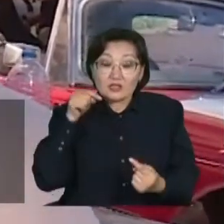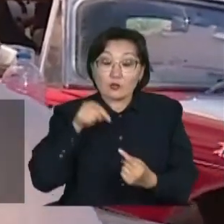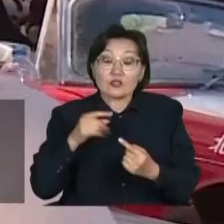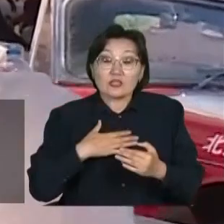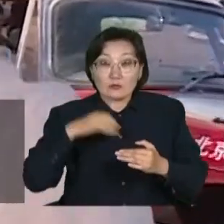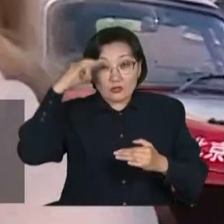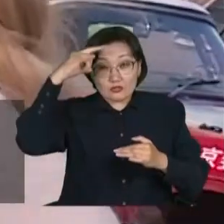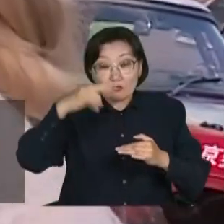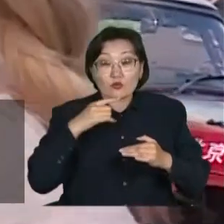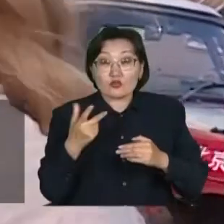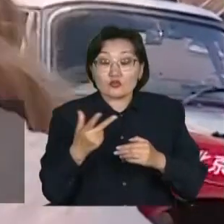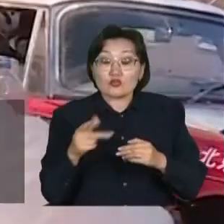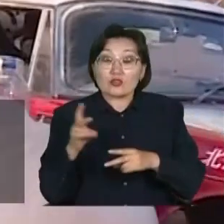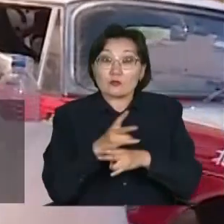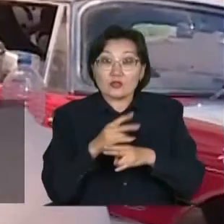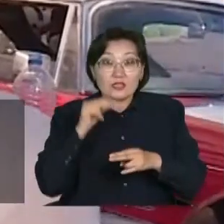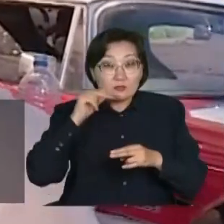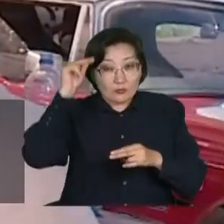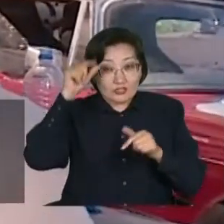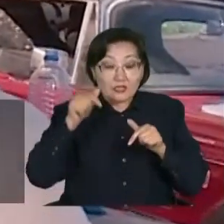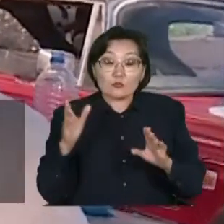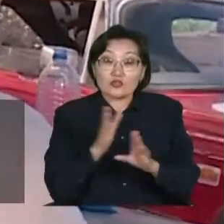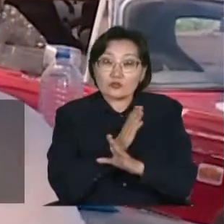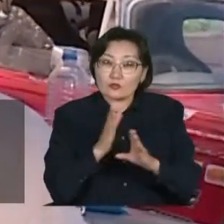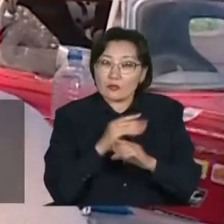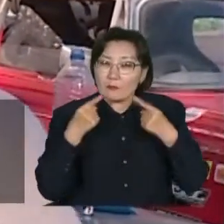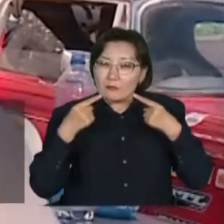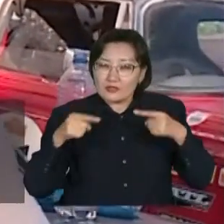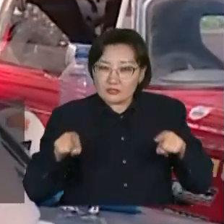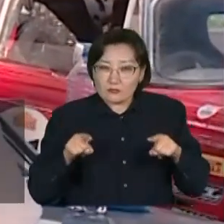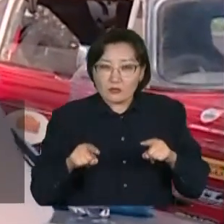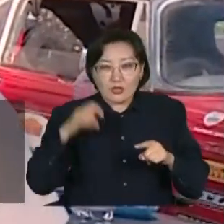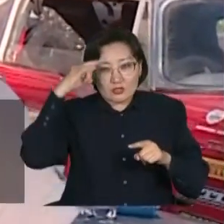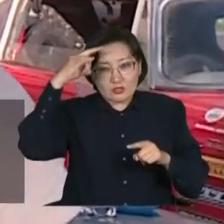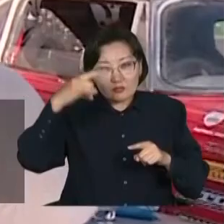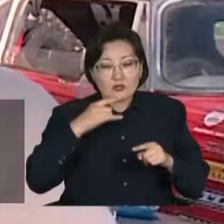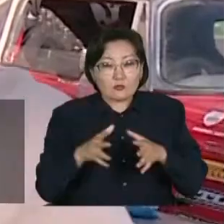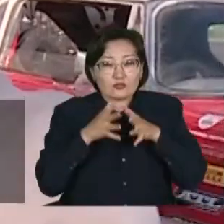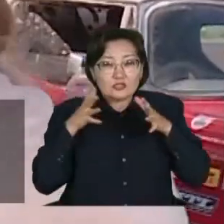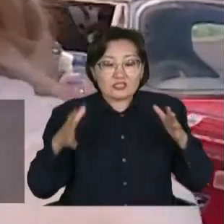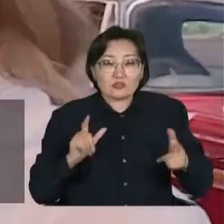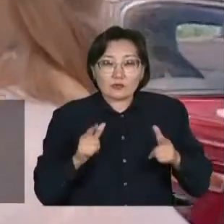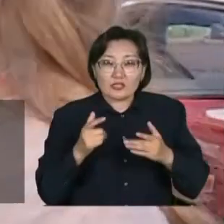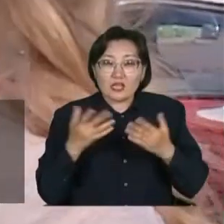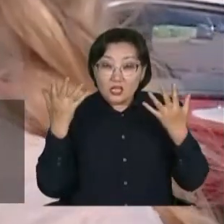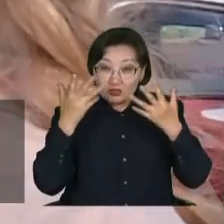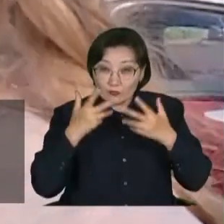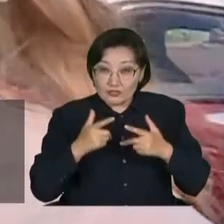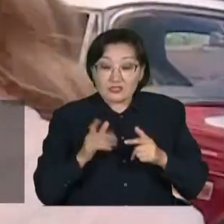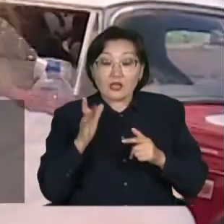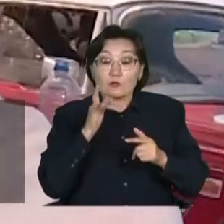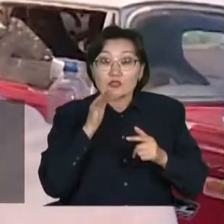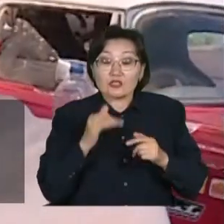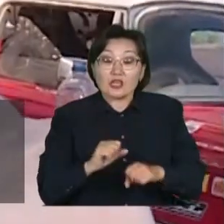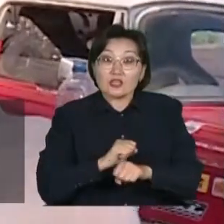біздің Қазақстандағы үшінші түніміз. Қытайдан кейін мұндағы ауа райы мүлдем басқаша. Елдеріңіз өте үлкен, оған шынымен ғашық болдық және алдағы